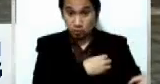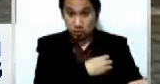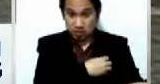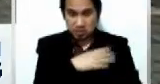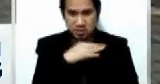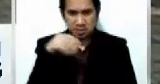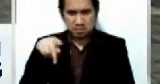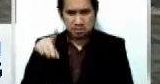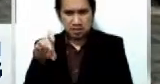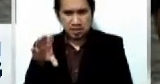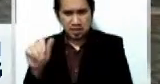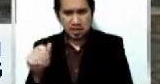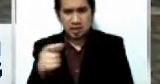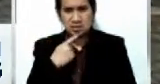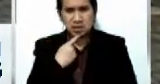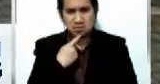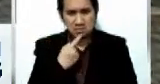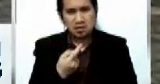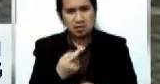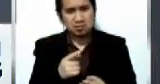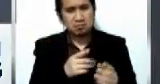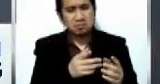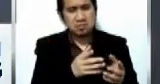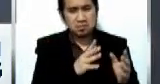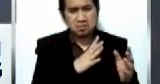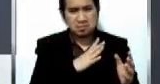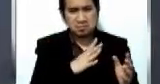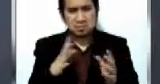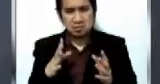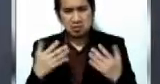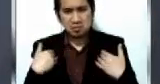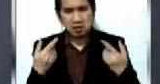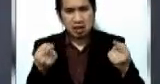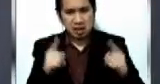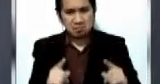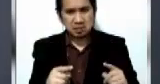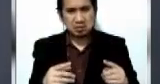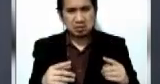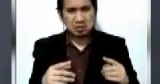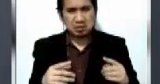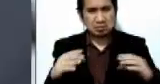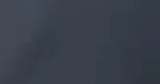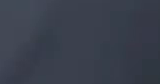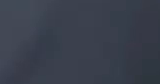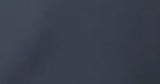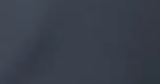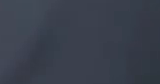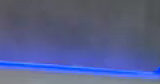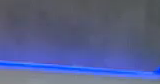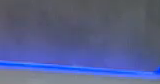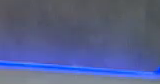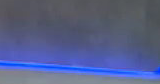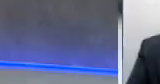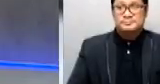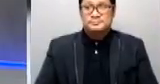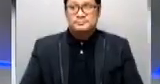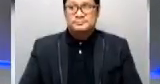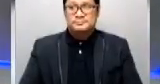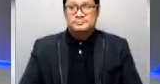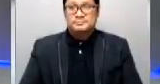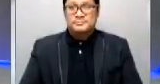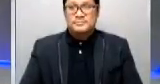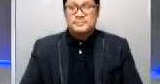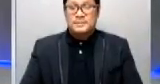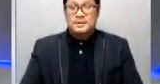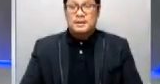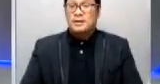na nauwi sa shootout ng magkabilang panig. John Consulta, Nakatutok, 24 oras. Iginiit ng pamilya ng